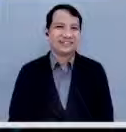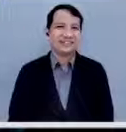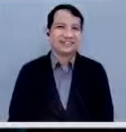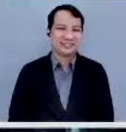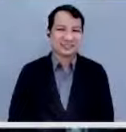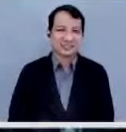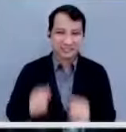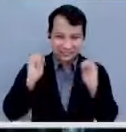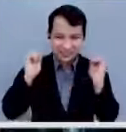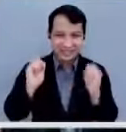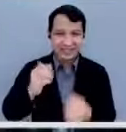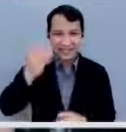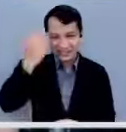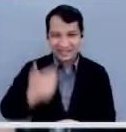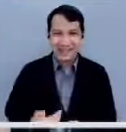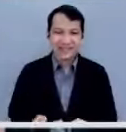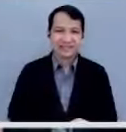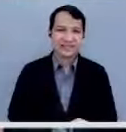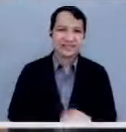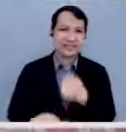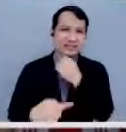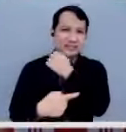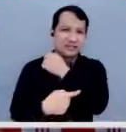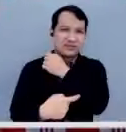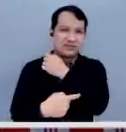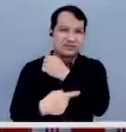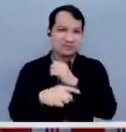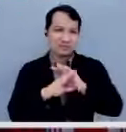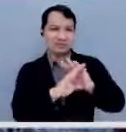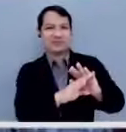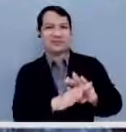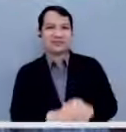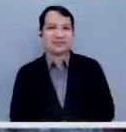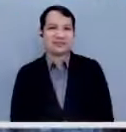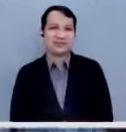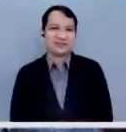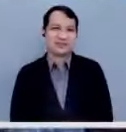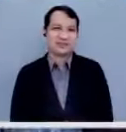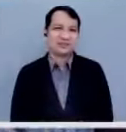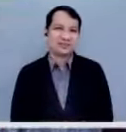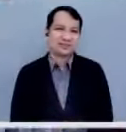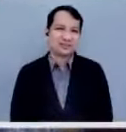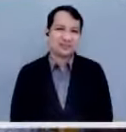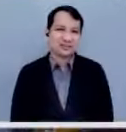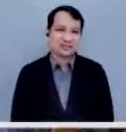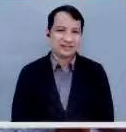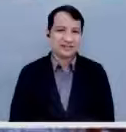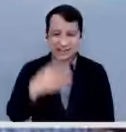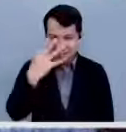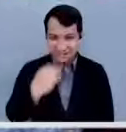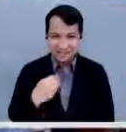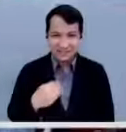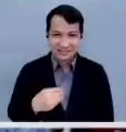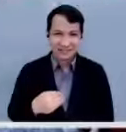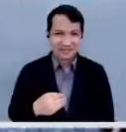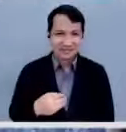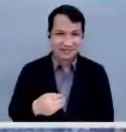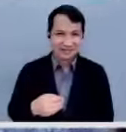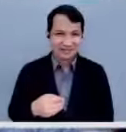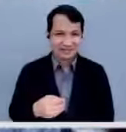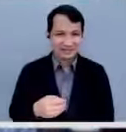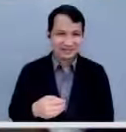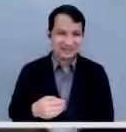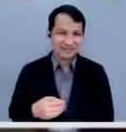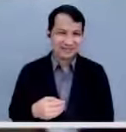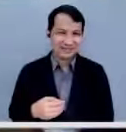stroke. Yung tukso kasi, pwede mo naman layuan yan eh. Busy pa siya eh. Antok po. Antok? Bakit antok?